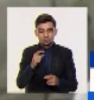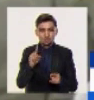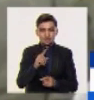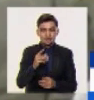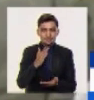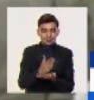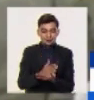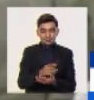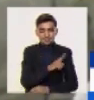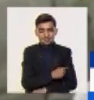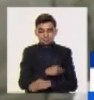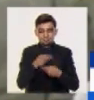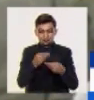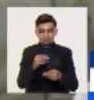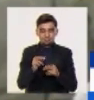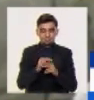предлагают медики, это